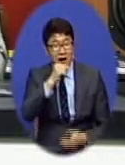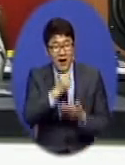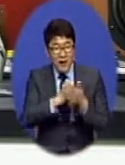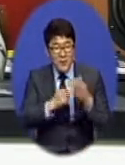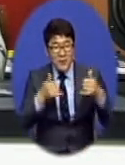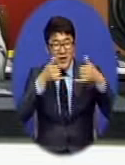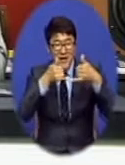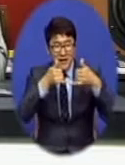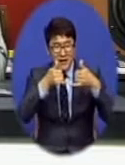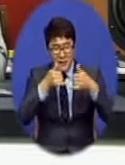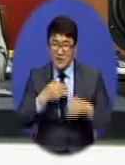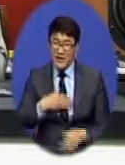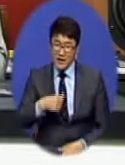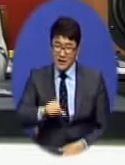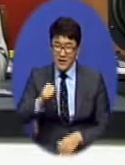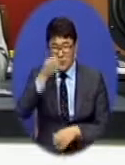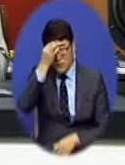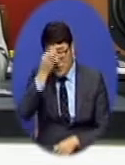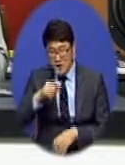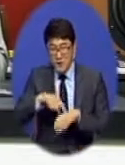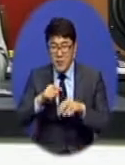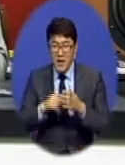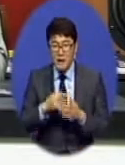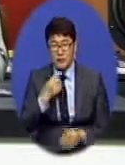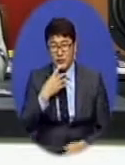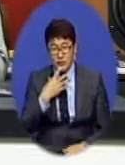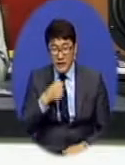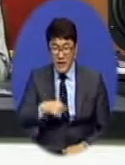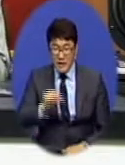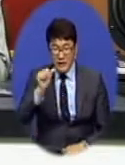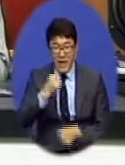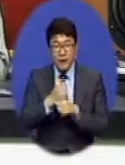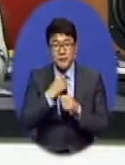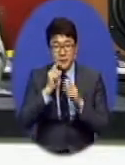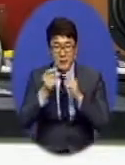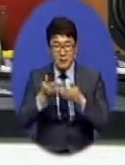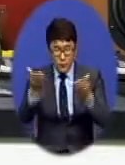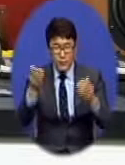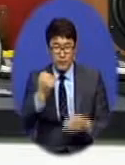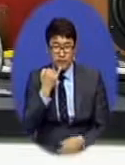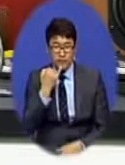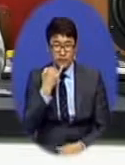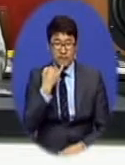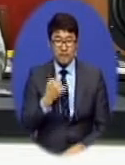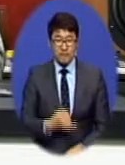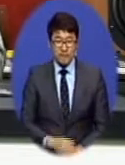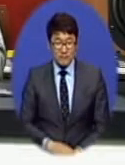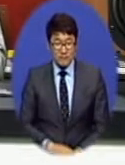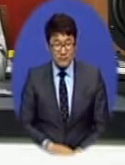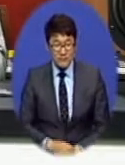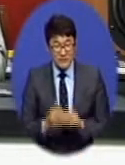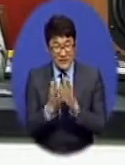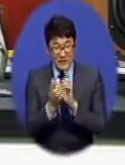당첨이 됐어요. 그냥 우리 아들한테 미안한 마음뿐이에요. 예. 한마디만 해주세요. 아들아, 예. 엄마가 이러이러하다.